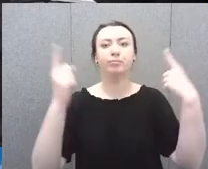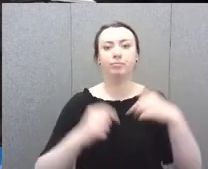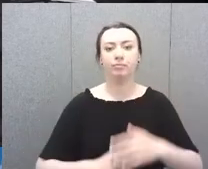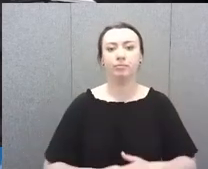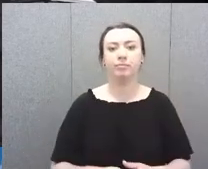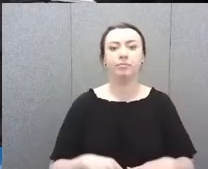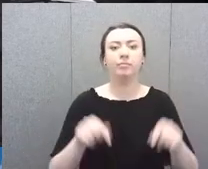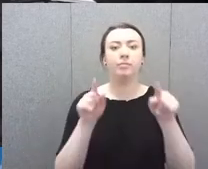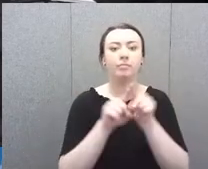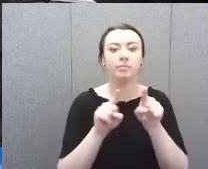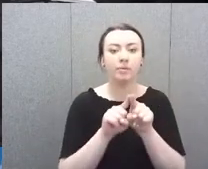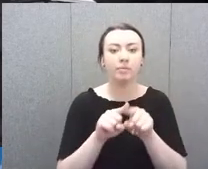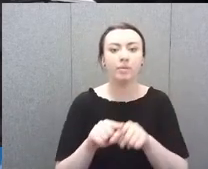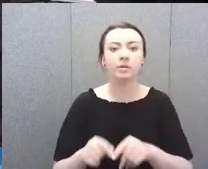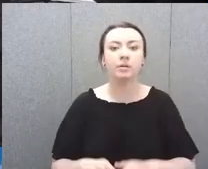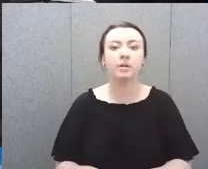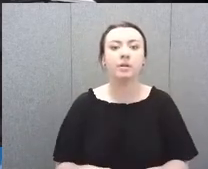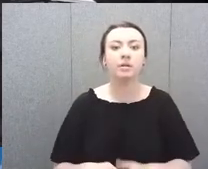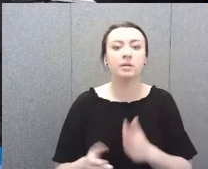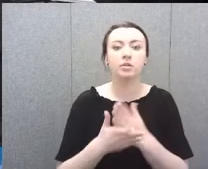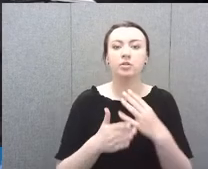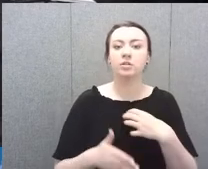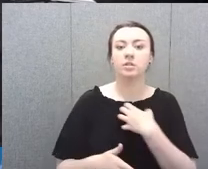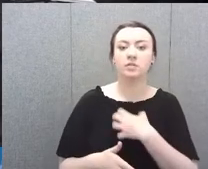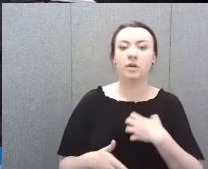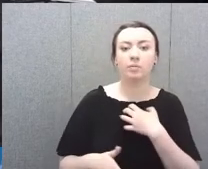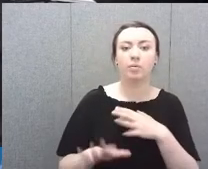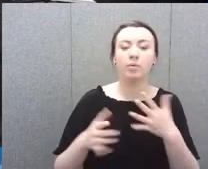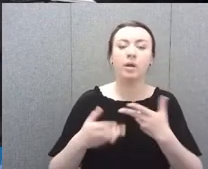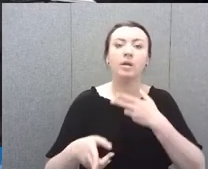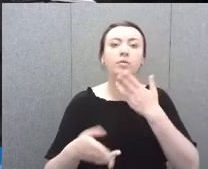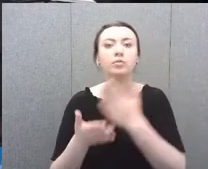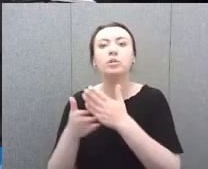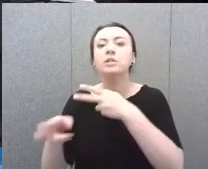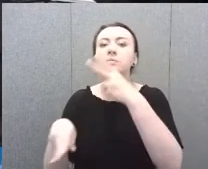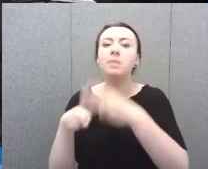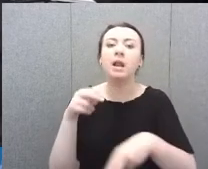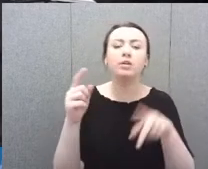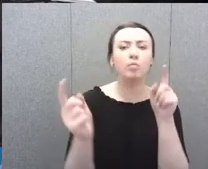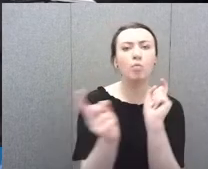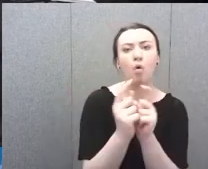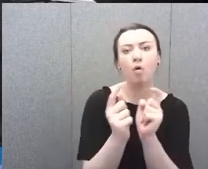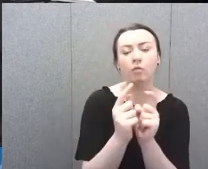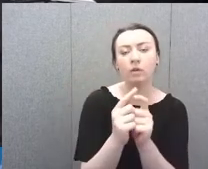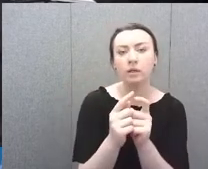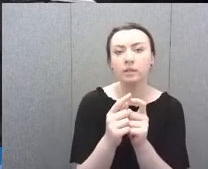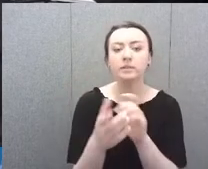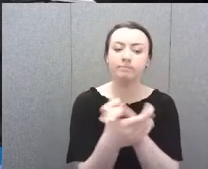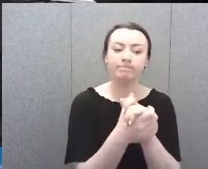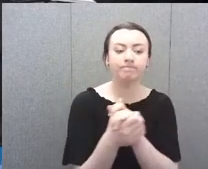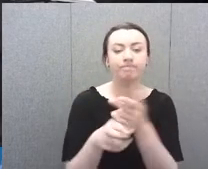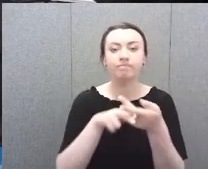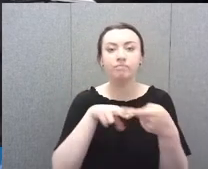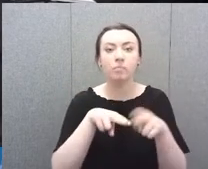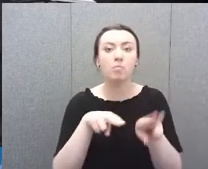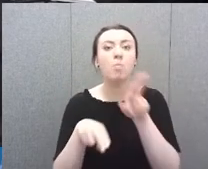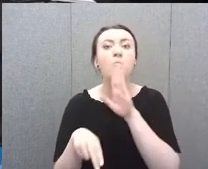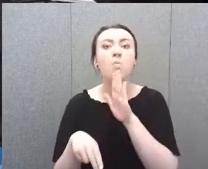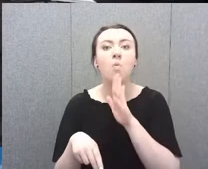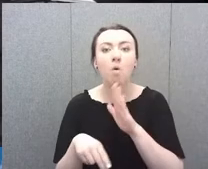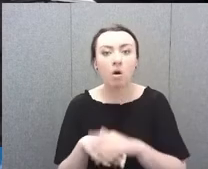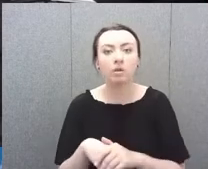конкурентоспособность. Это также и решение конфликтов, и миротворческие процессы, потому что все более легитимно, все более